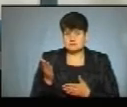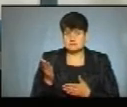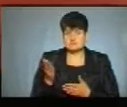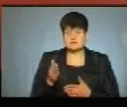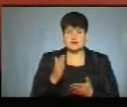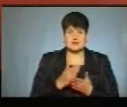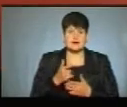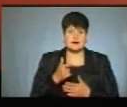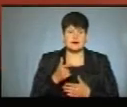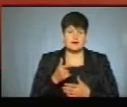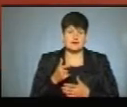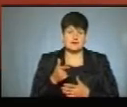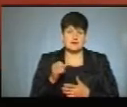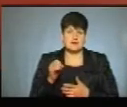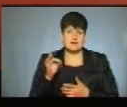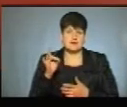є